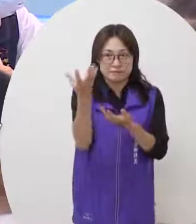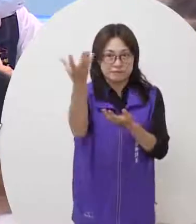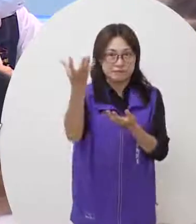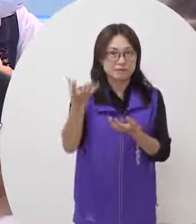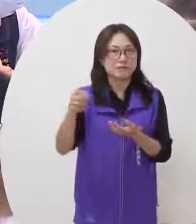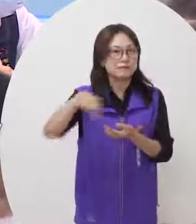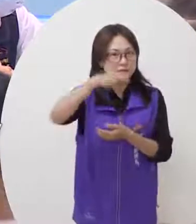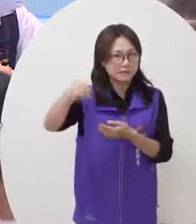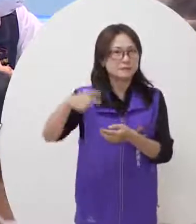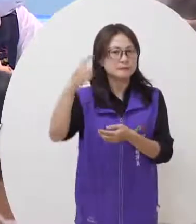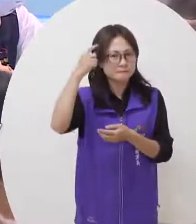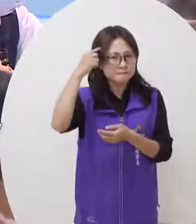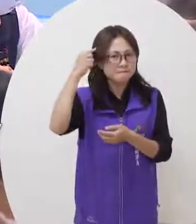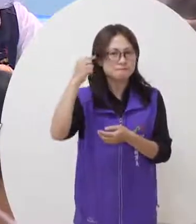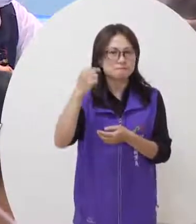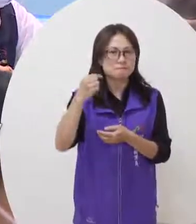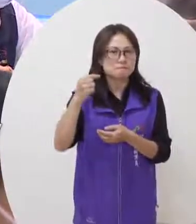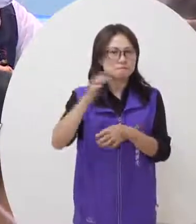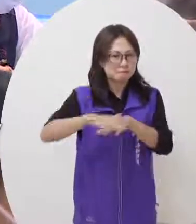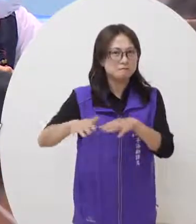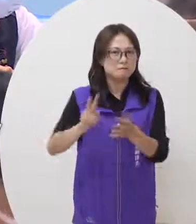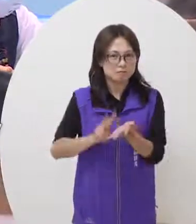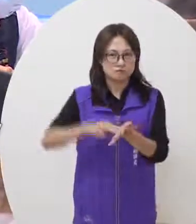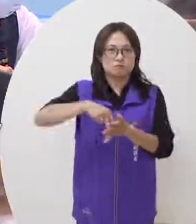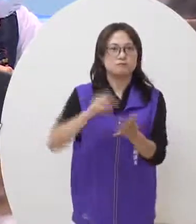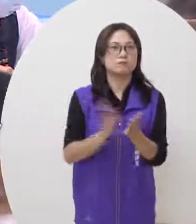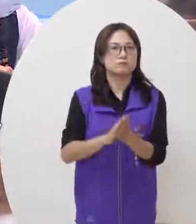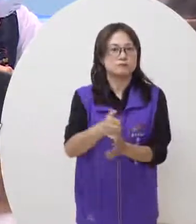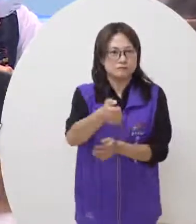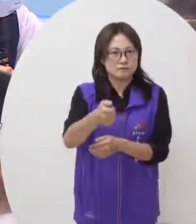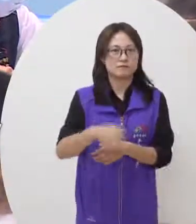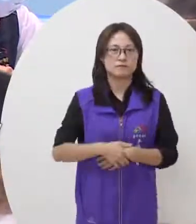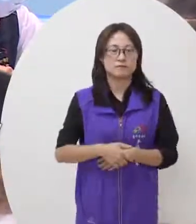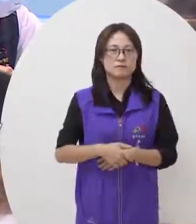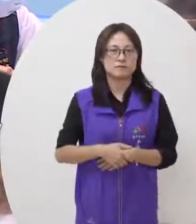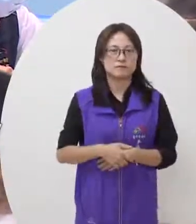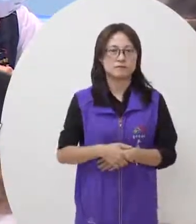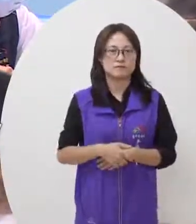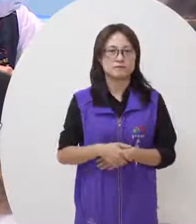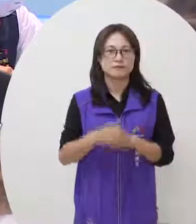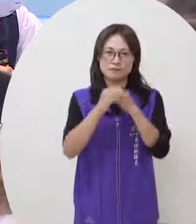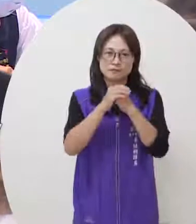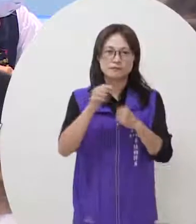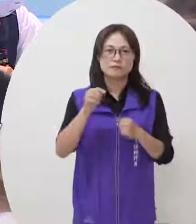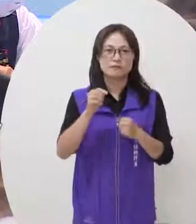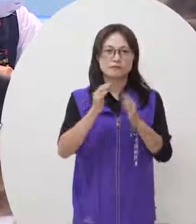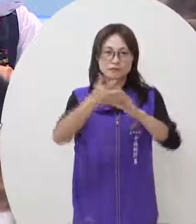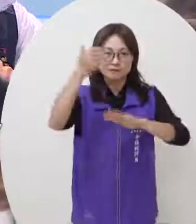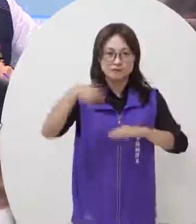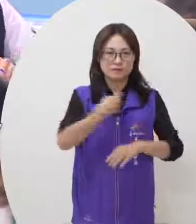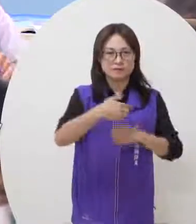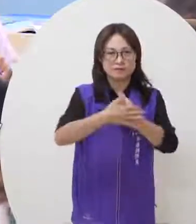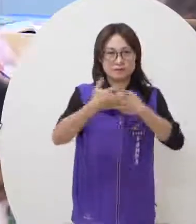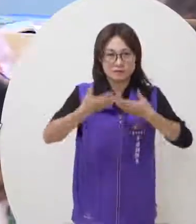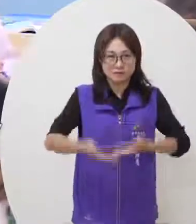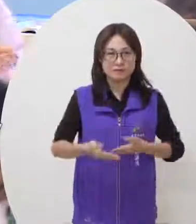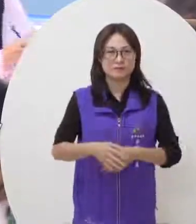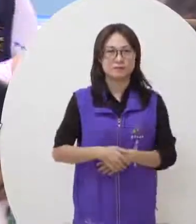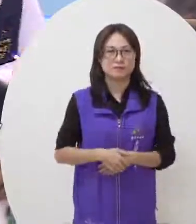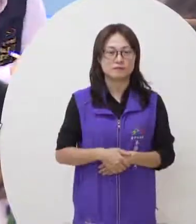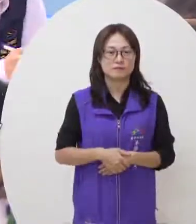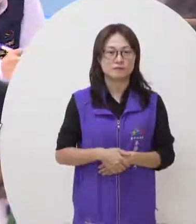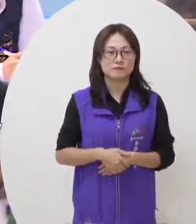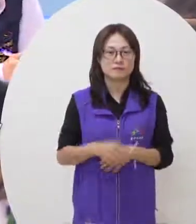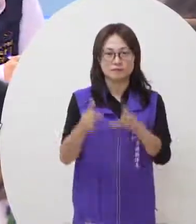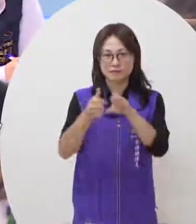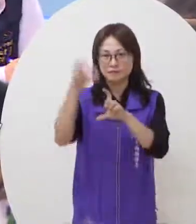个是一个非常棒的这个提案的建议，谢谢。哎，祝市长哦，身体爱保重哈、哦，啊，咱宝云区长也是哈、